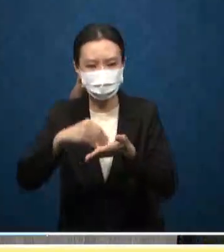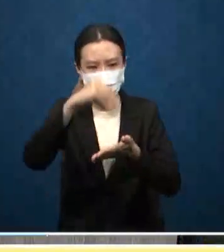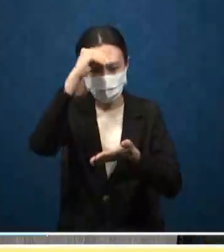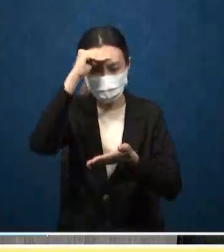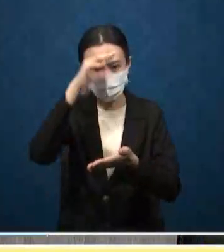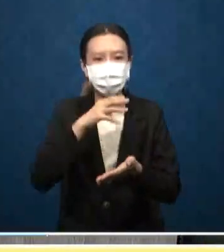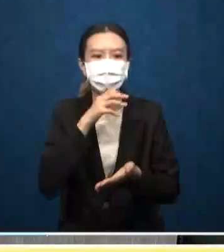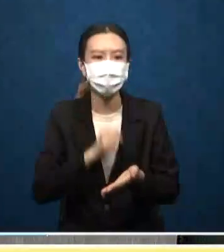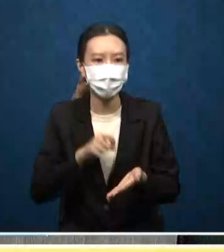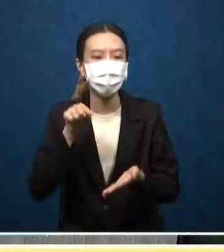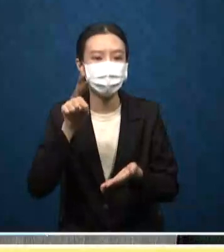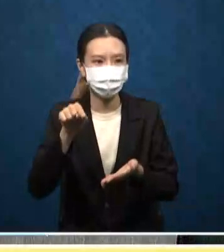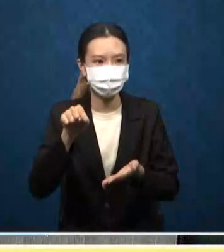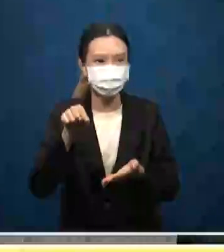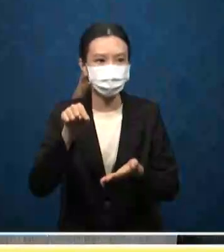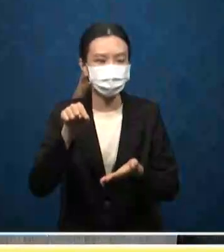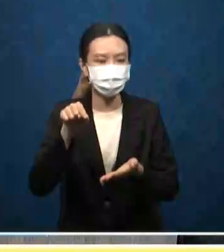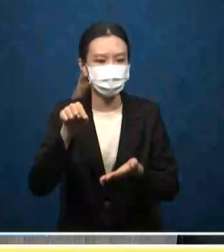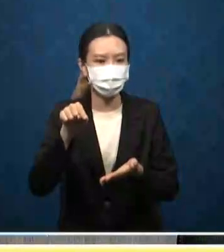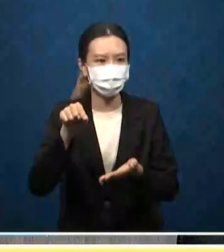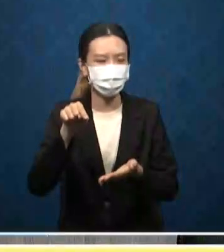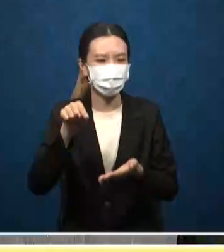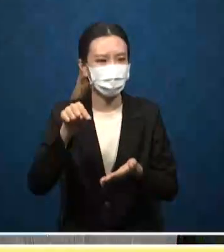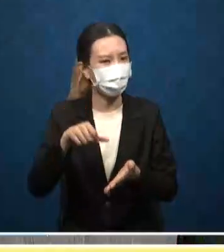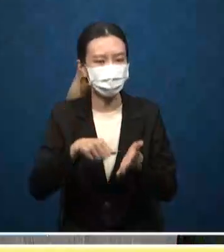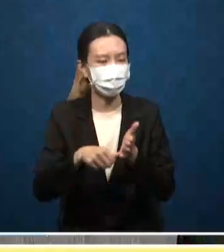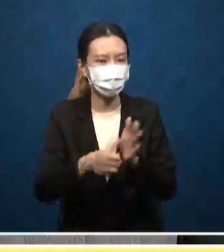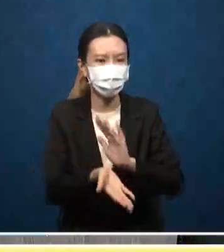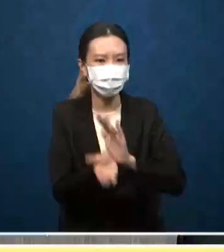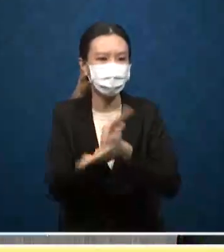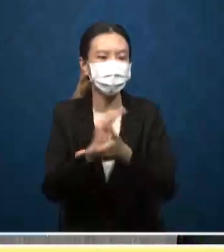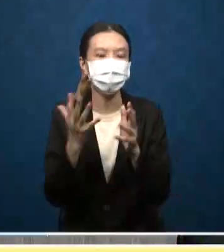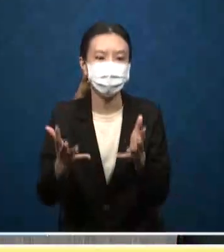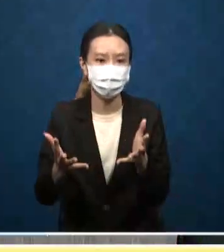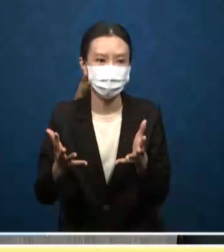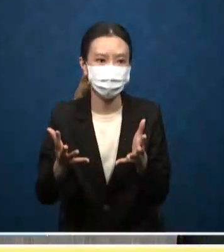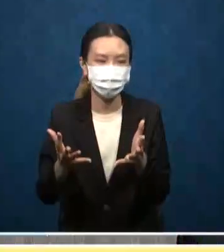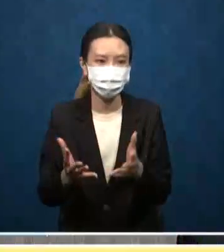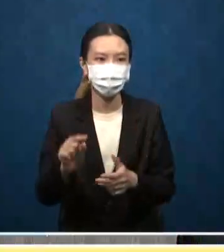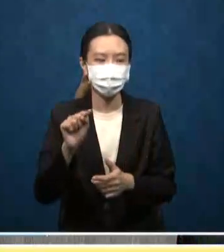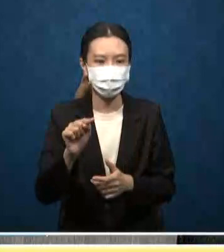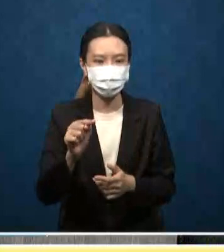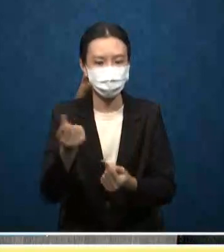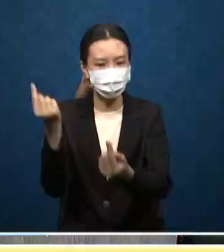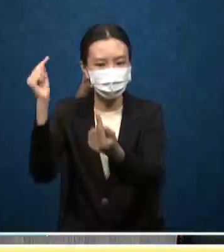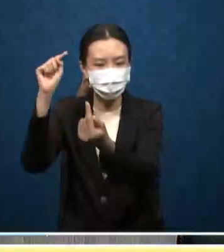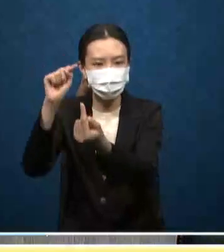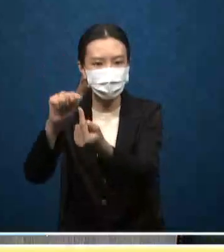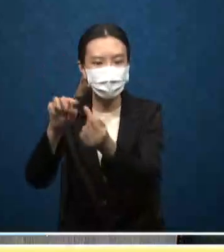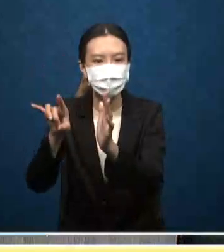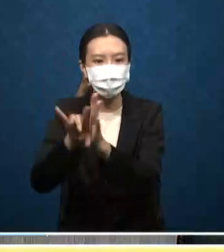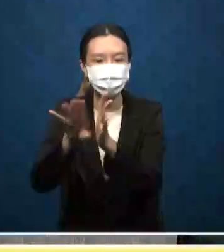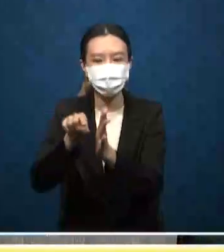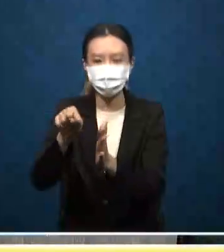ไปมองแบบเดิมโดยเราไม่หลุดไปจากระบบเลยโดยเราไม่ได้มองถึงเป้าหมายสุดท้ายอย่างที่อาจารย์